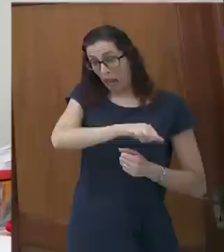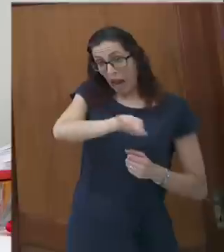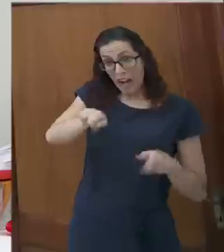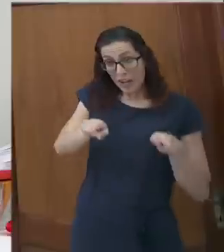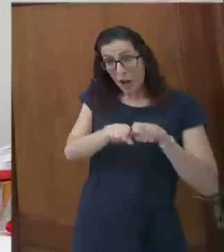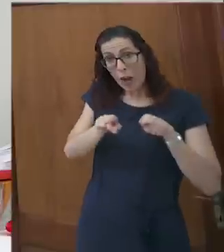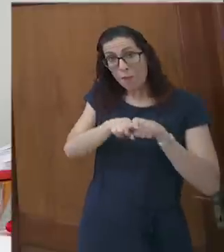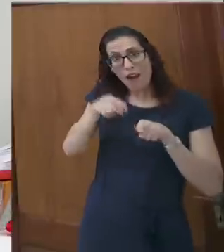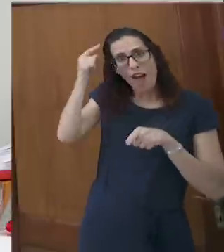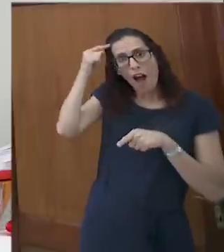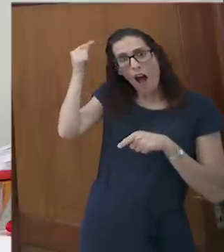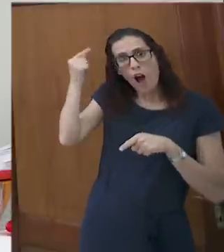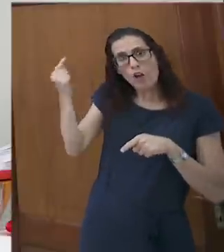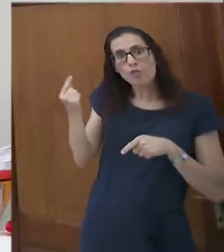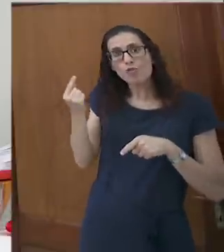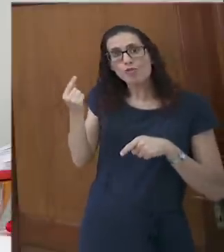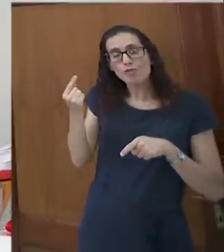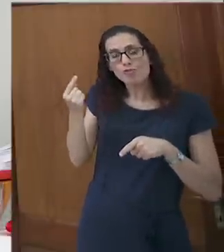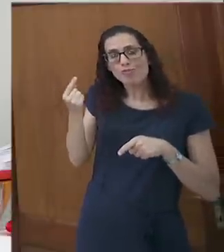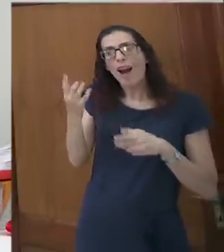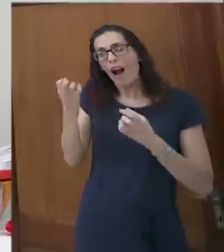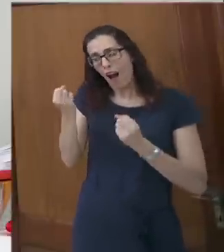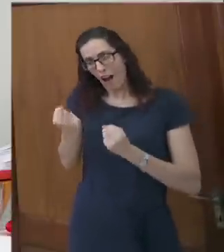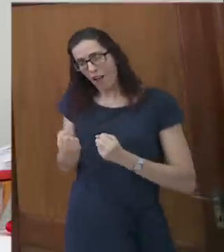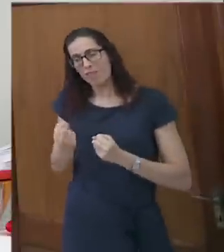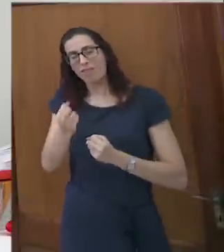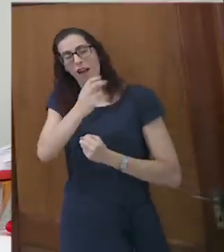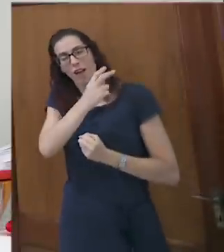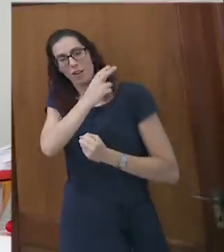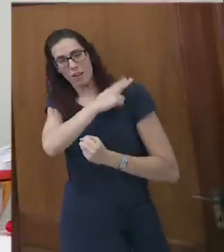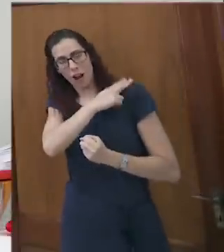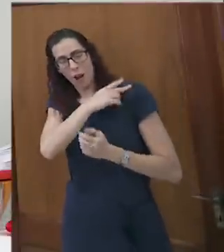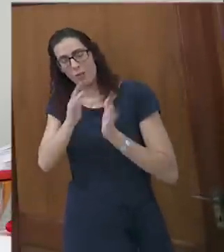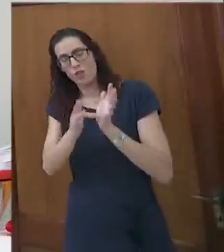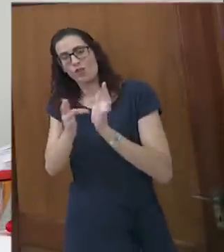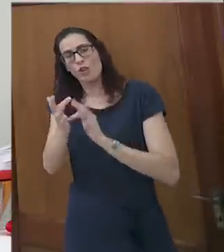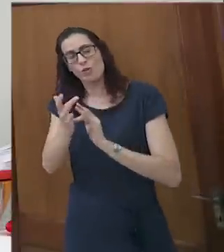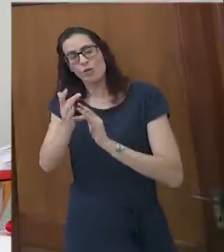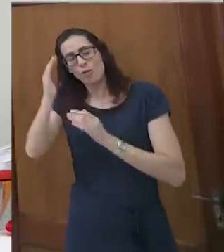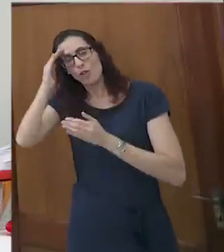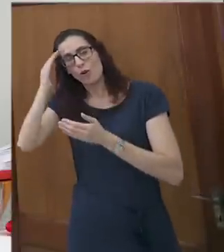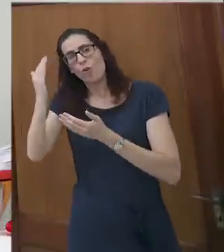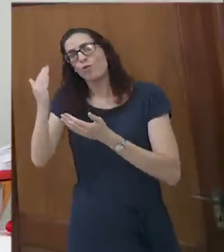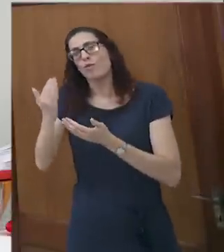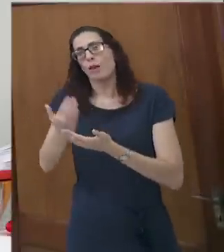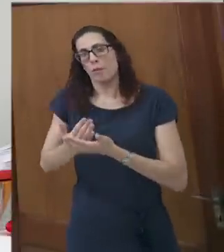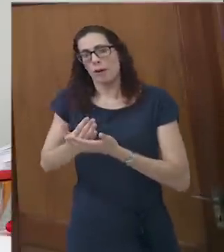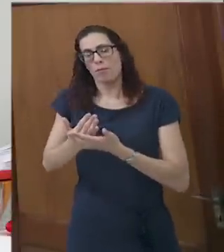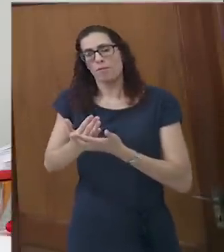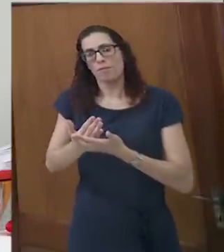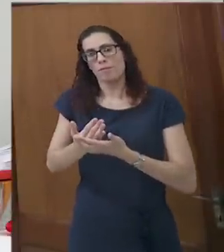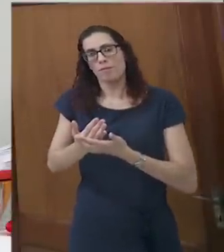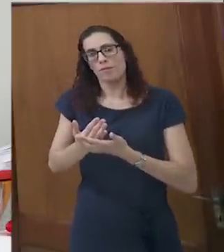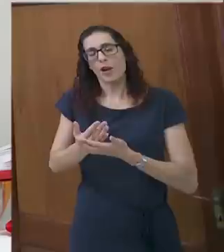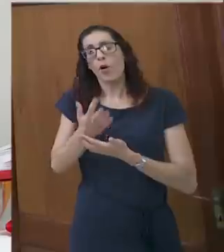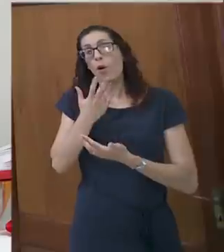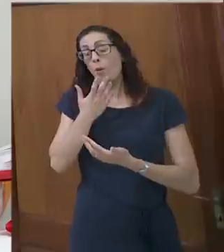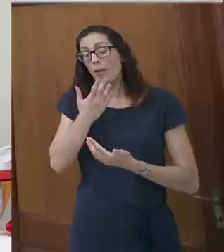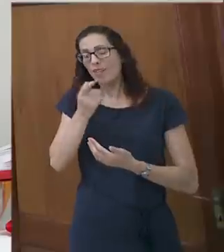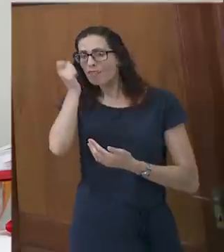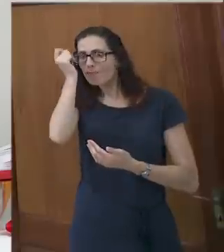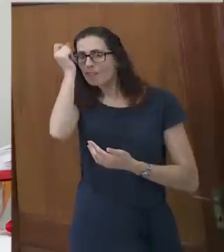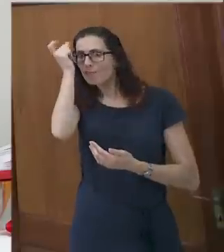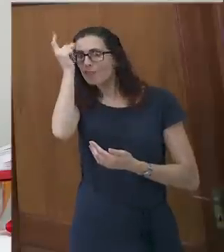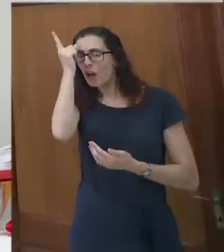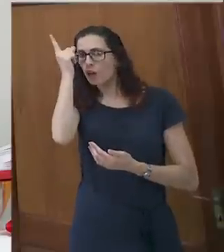għandna Kristu ir-raj it-tajjeb tagħna. U meta niftakru li